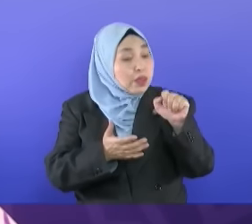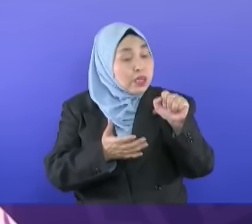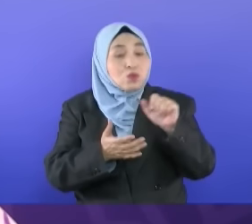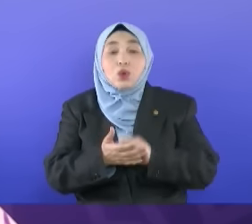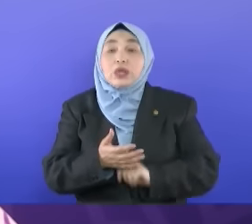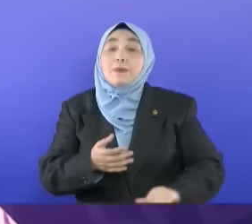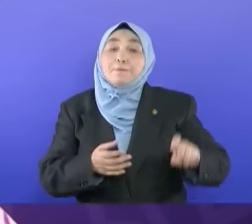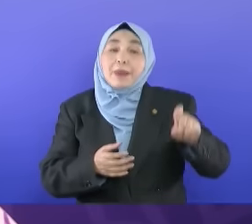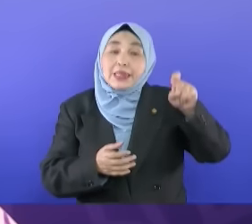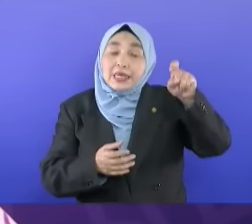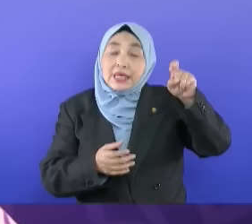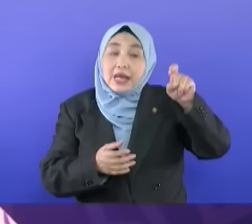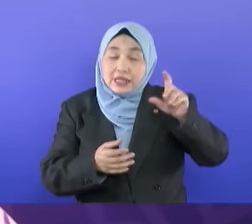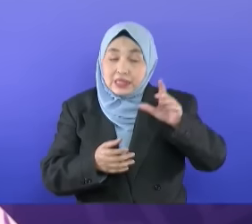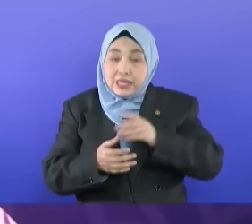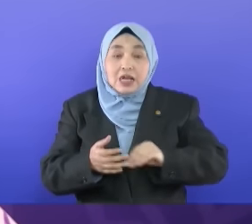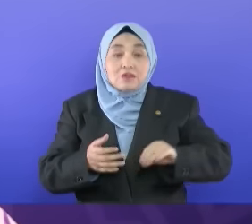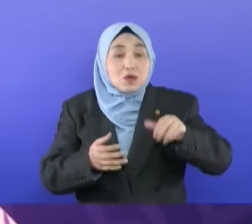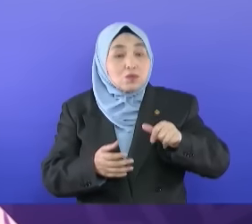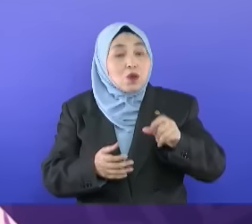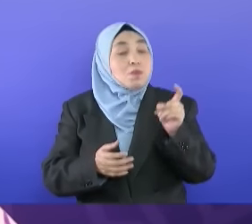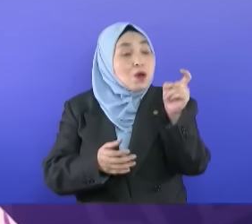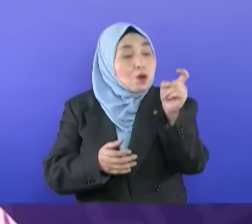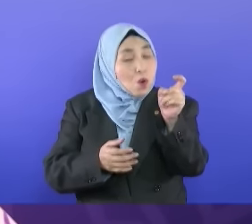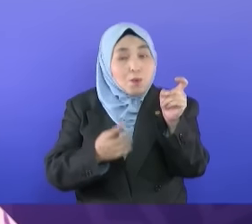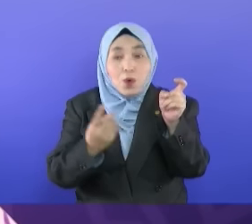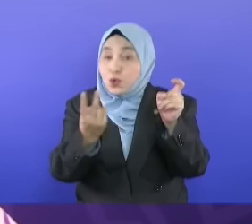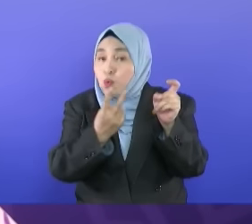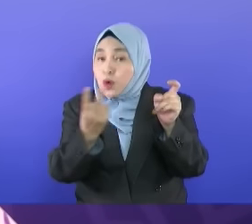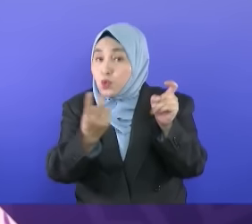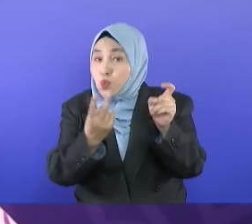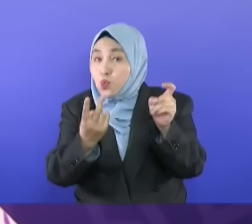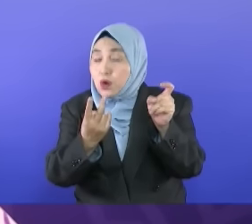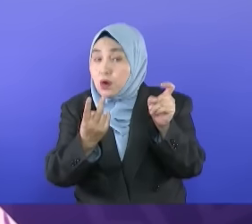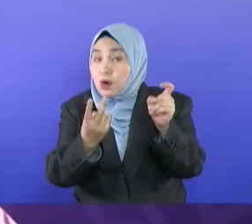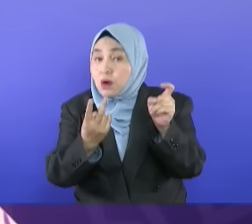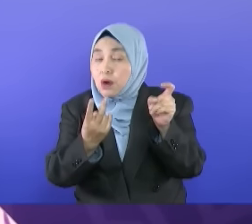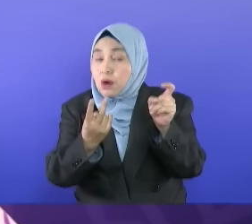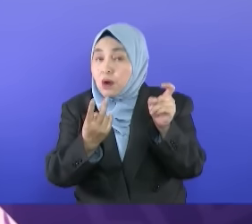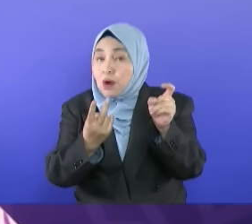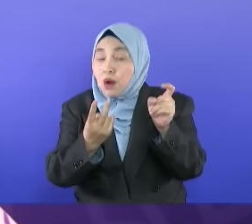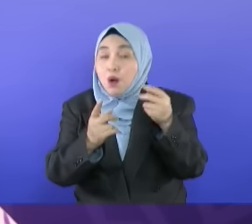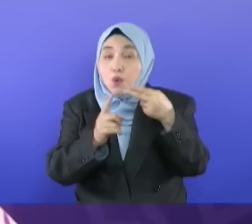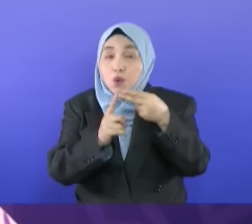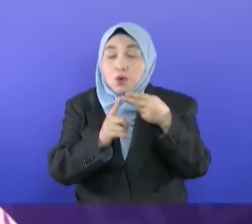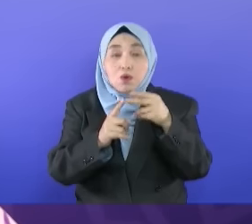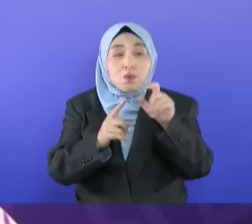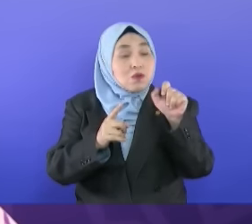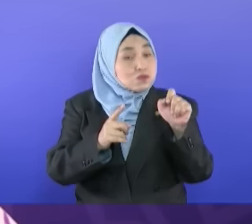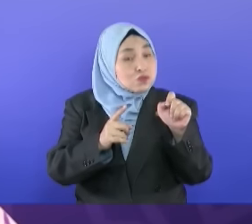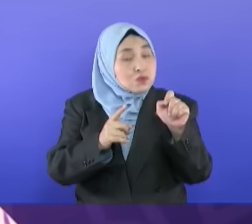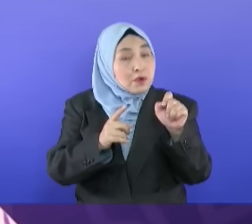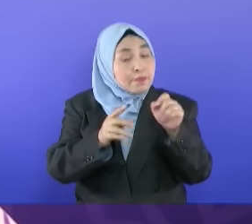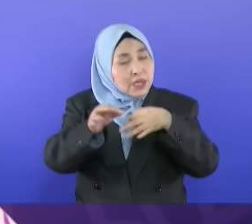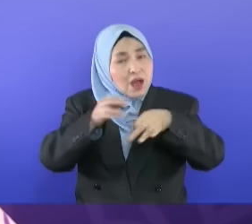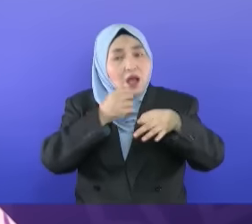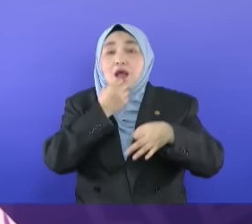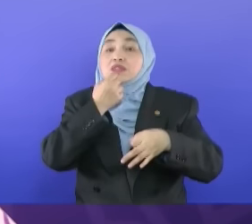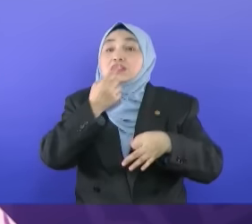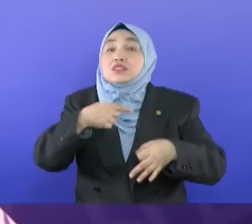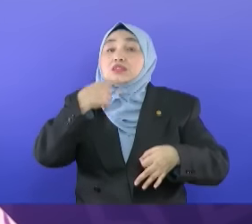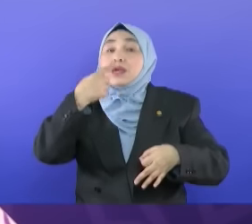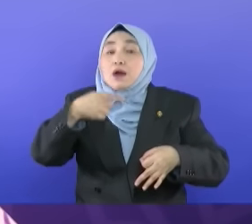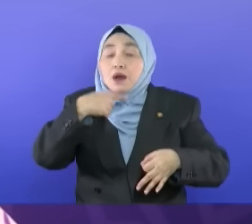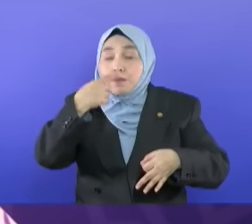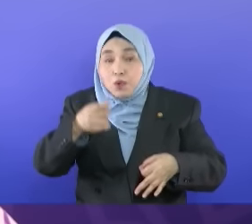dan sebelum itu roh mati juga huruf kedua huruf itu dijelaskan disebut